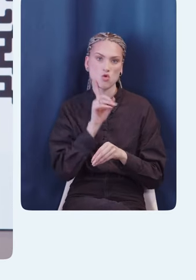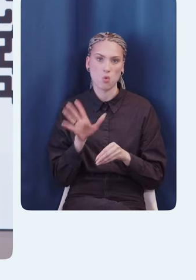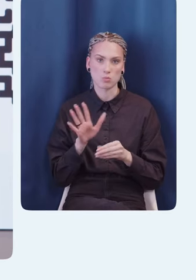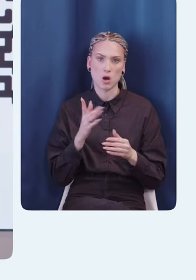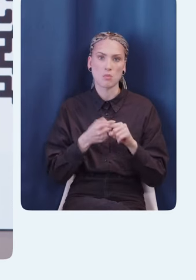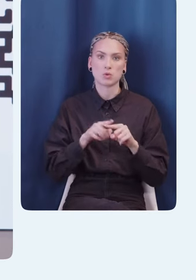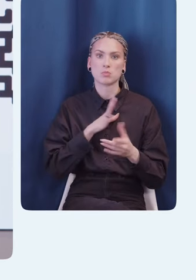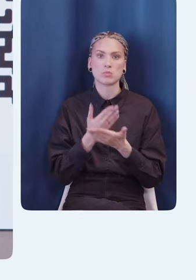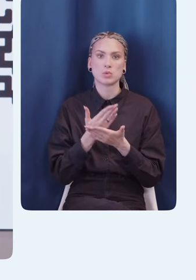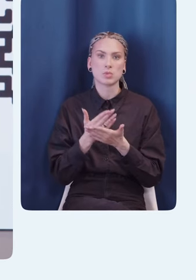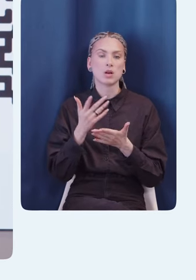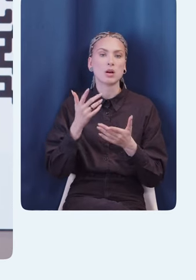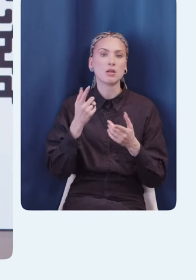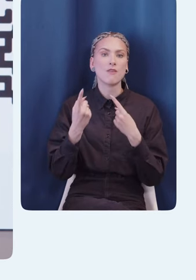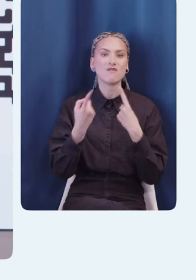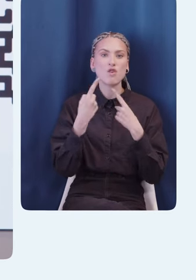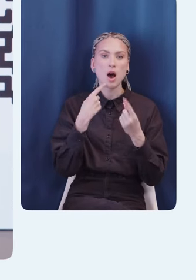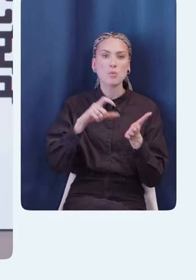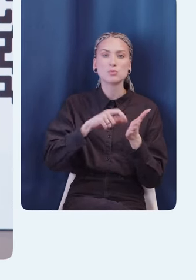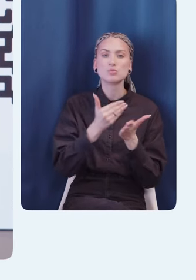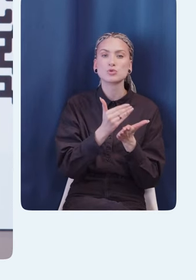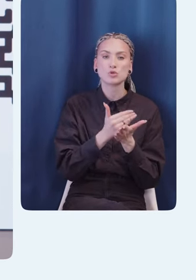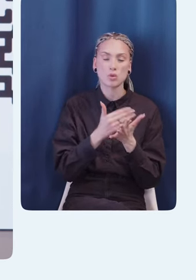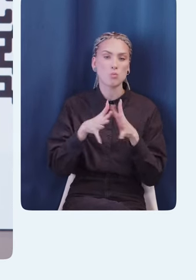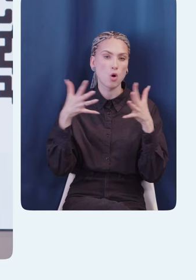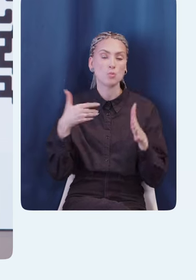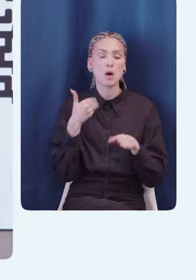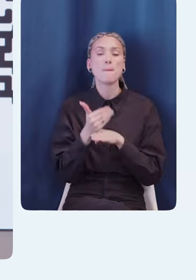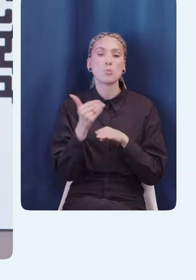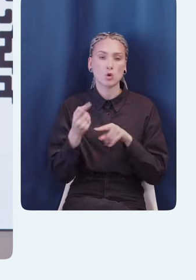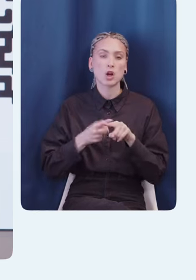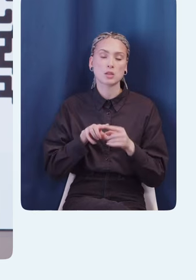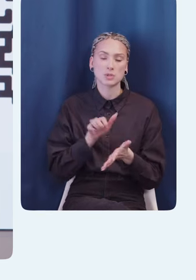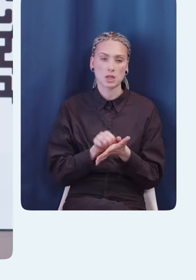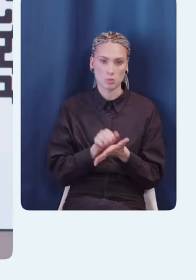такой большой, как в мессенджере. Вот я думаю, да, мы этим займемся чуть попозже. Спасибо.